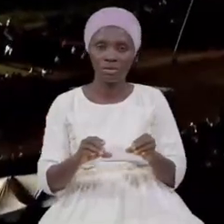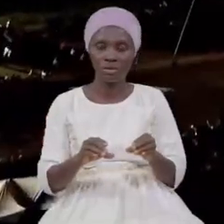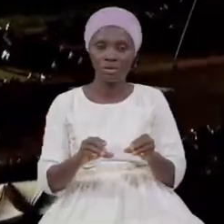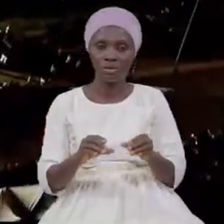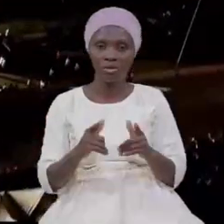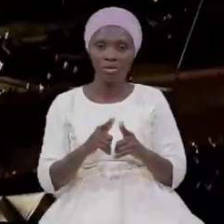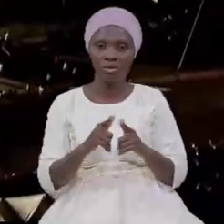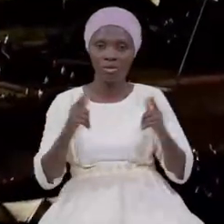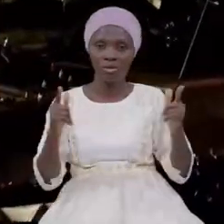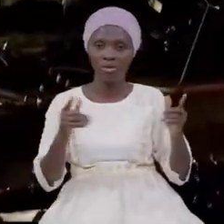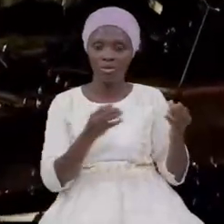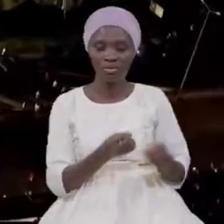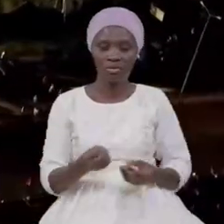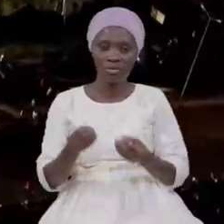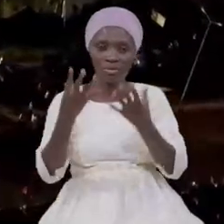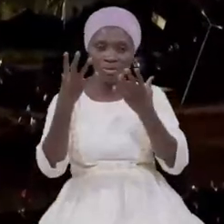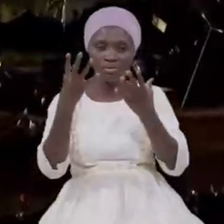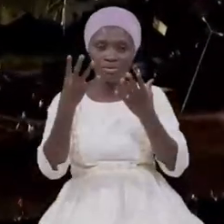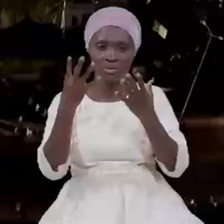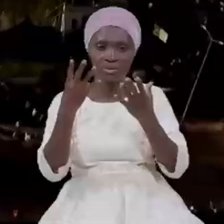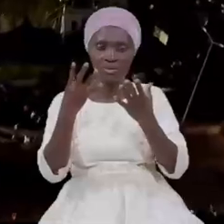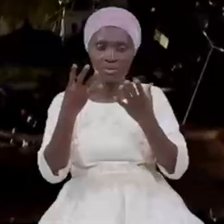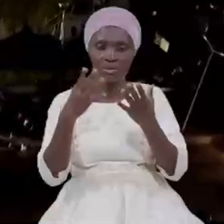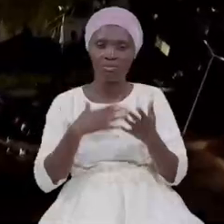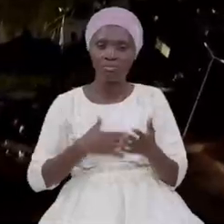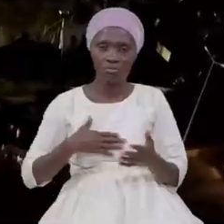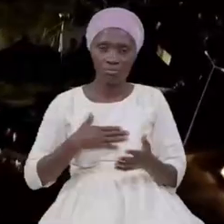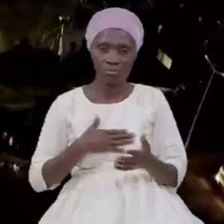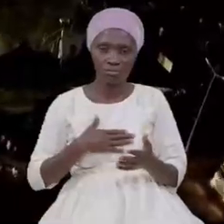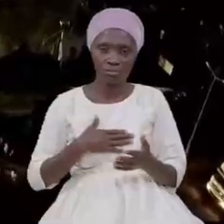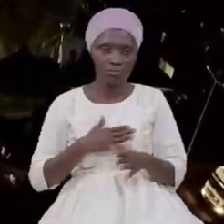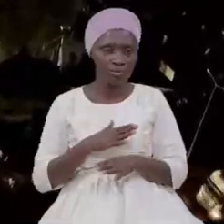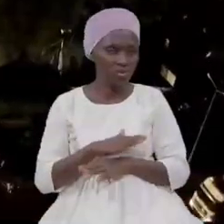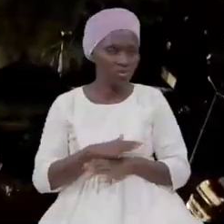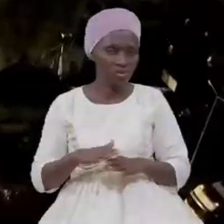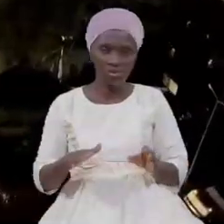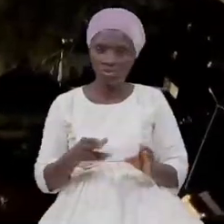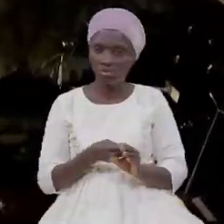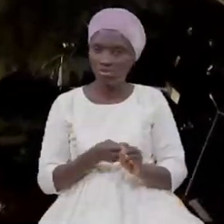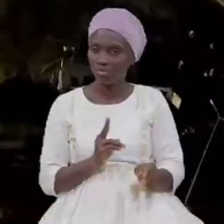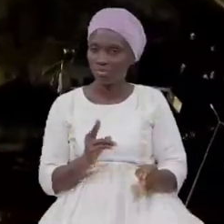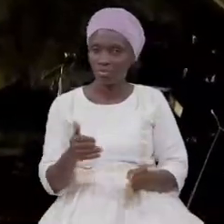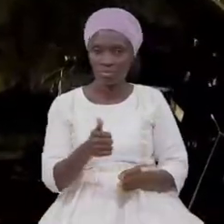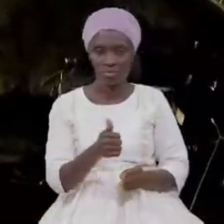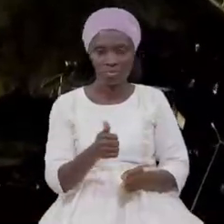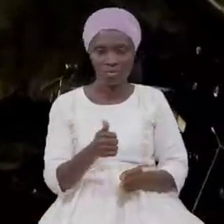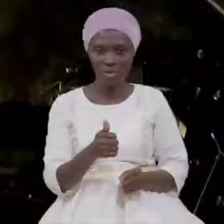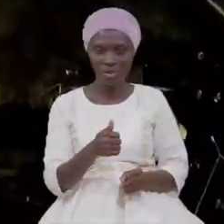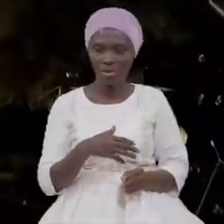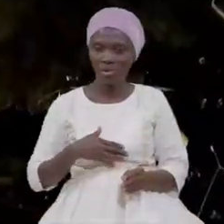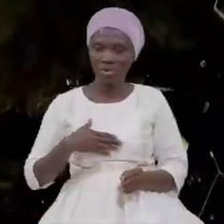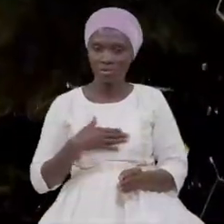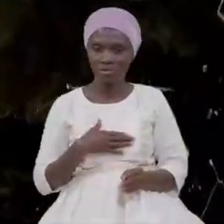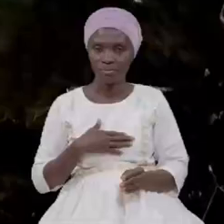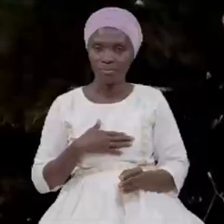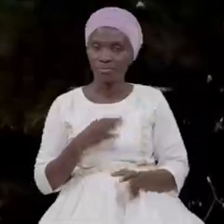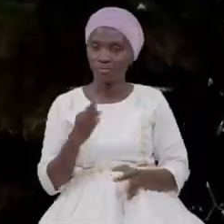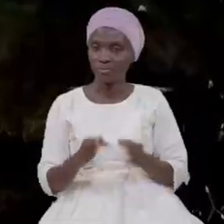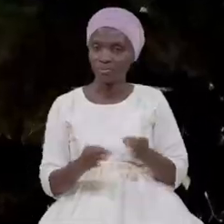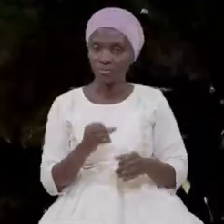L'homme de Dieu a pris du temps pour nous expliquer ce que Christ a fait. Donc ne vous laissez pas